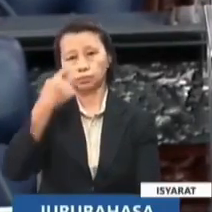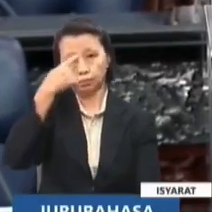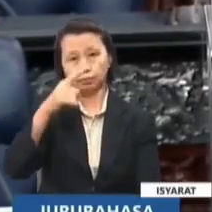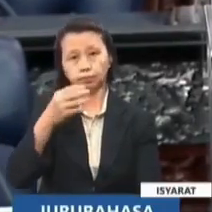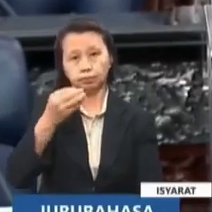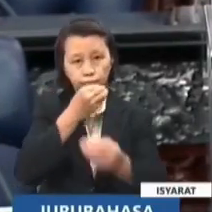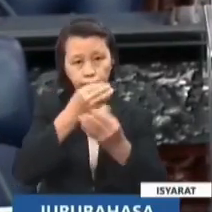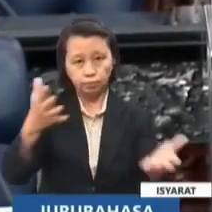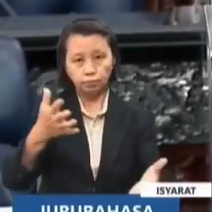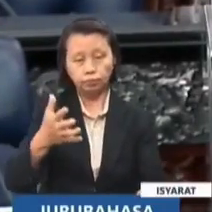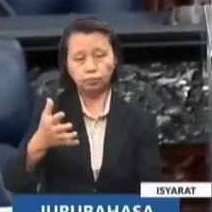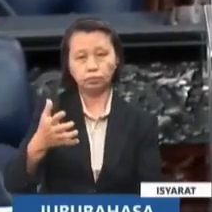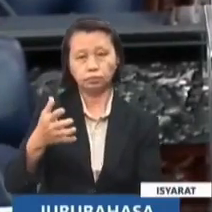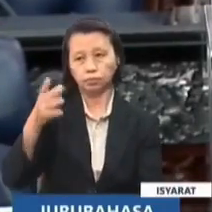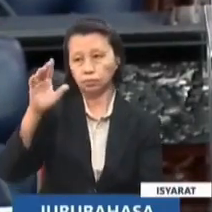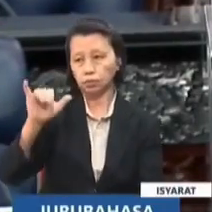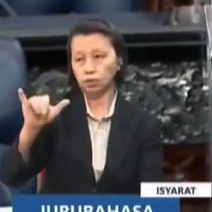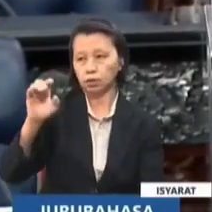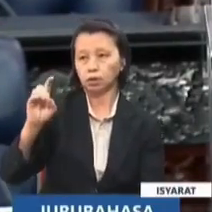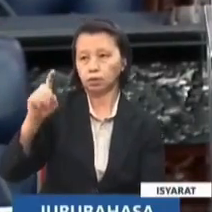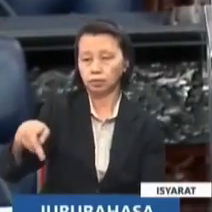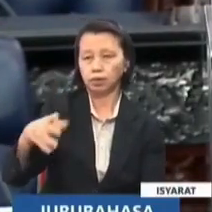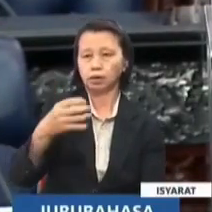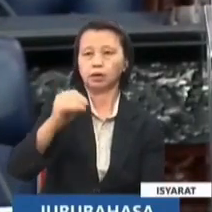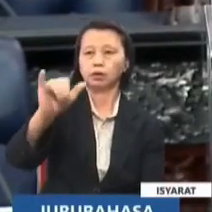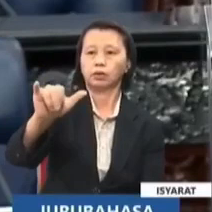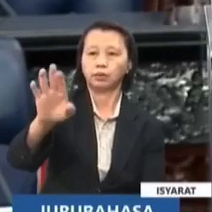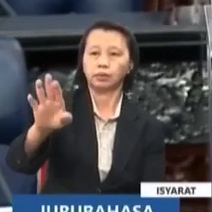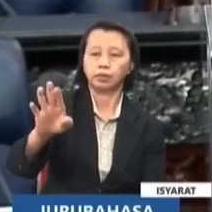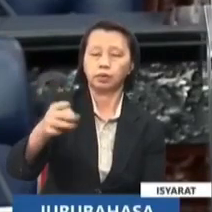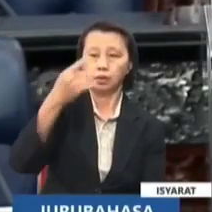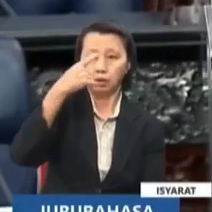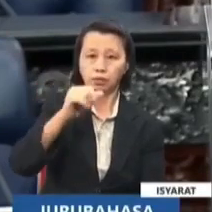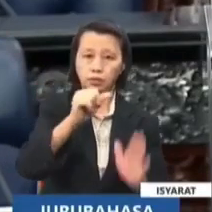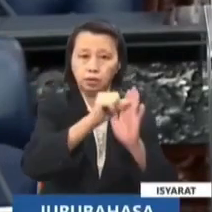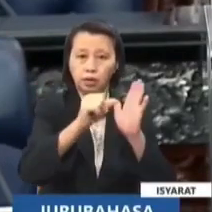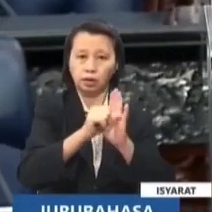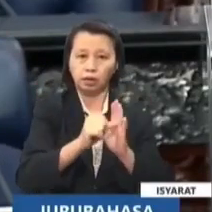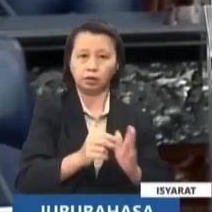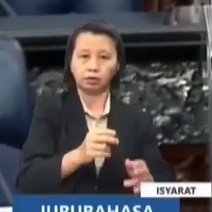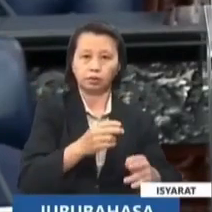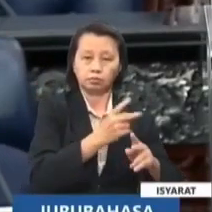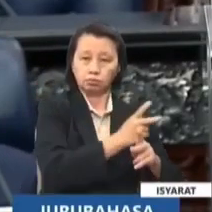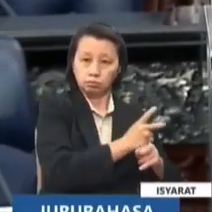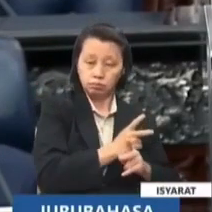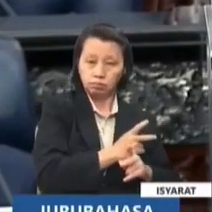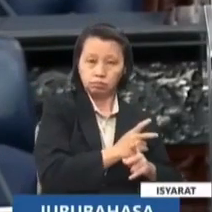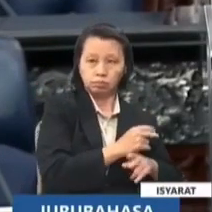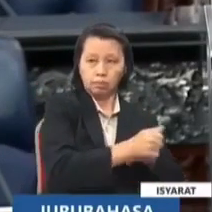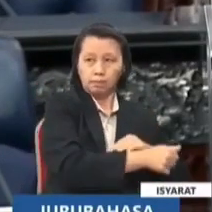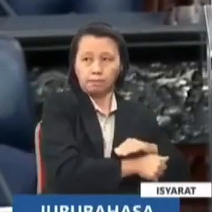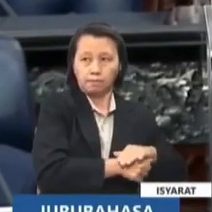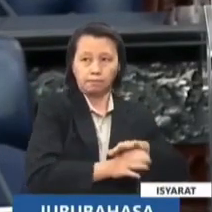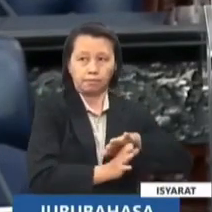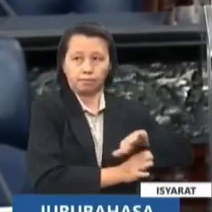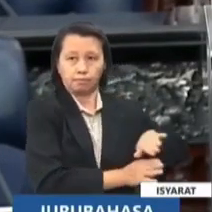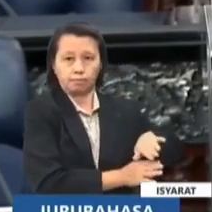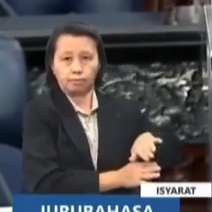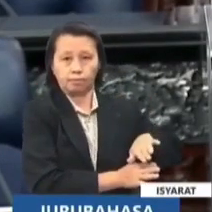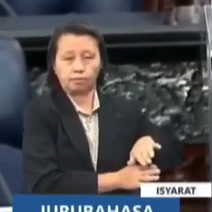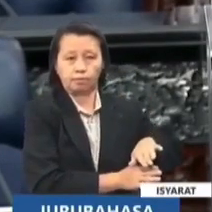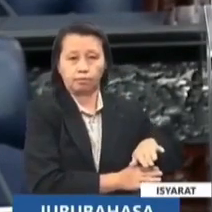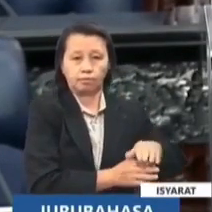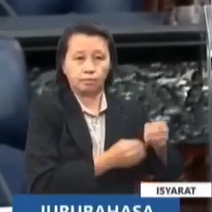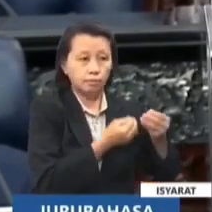Untuk maklumat Dato' Yang Tua dan Yang Berhormat, Akta Pelindungan Memberi Maklumat 2010